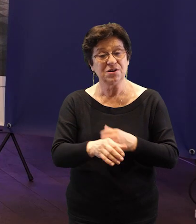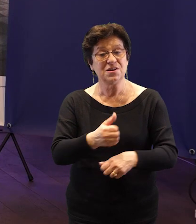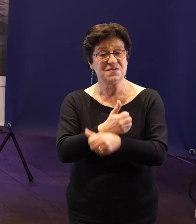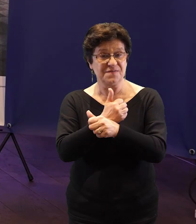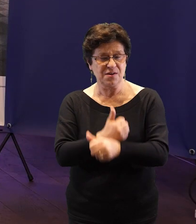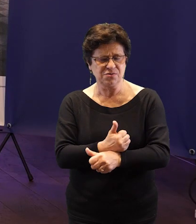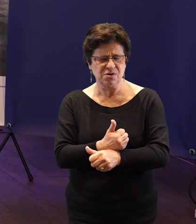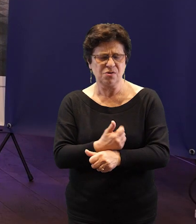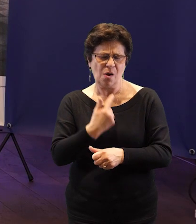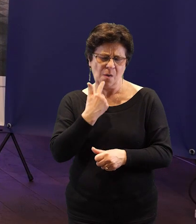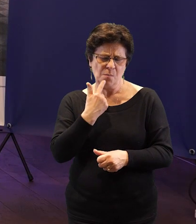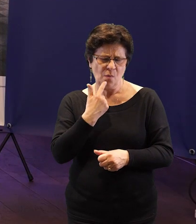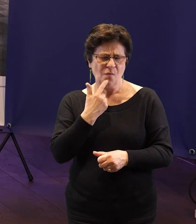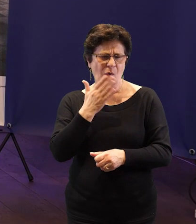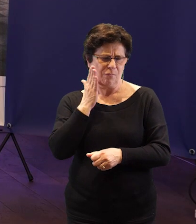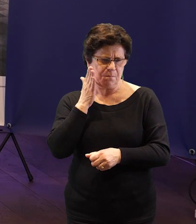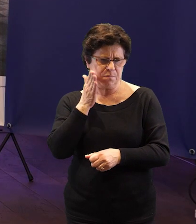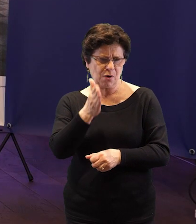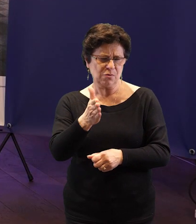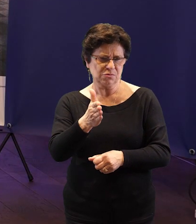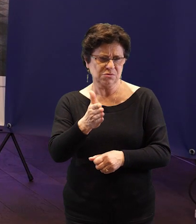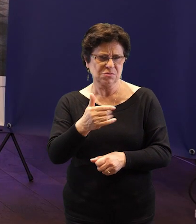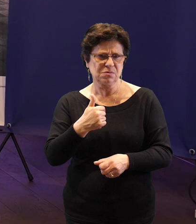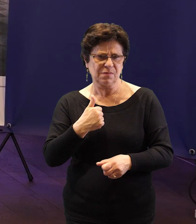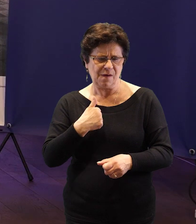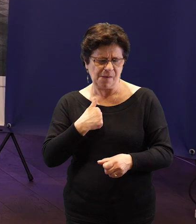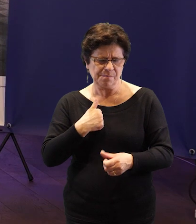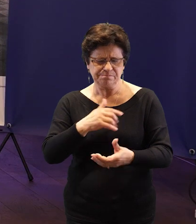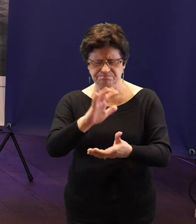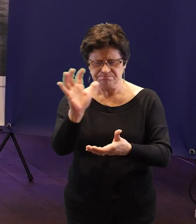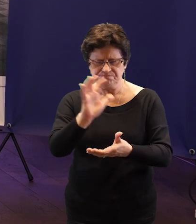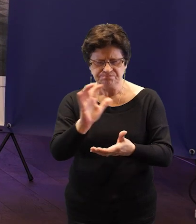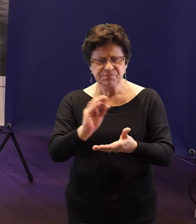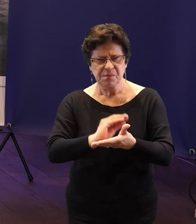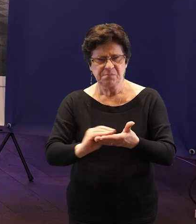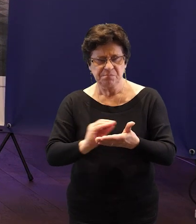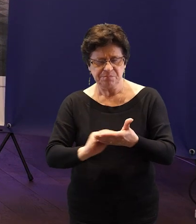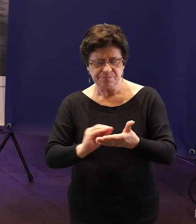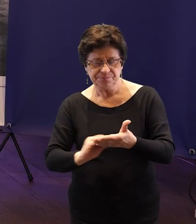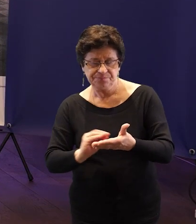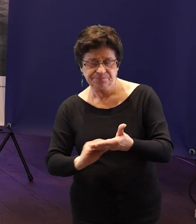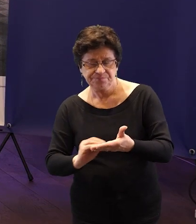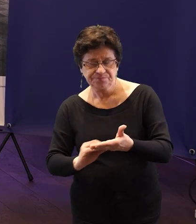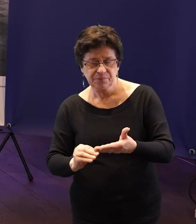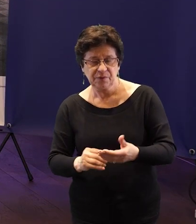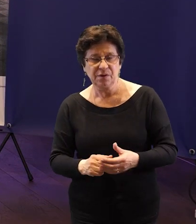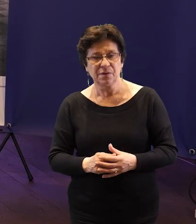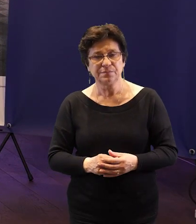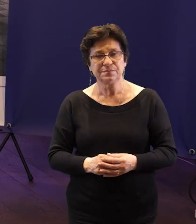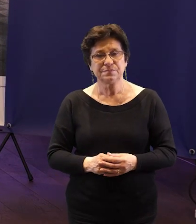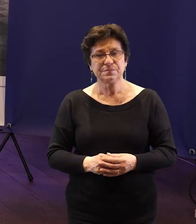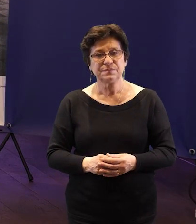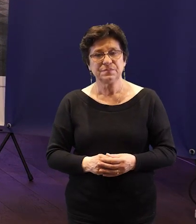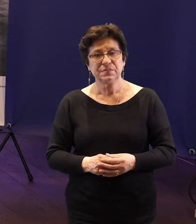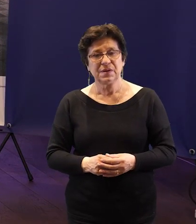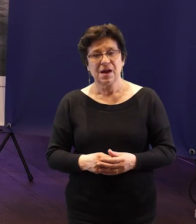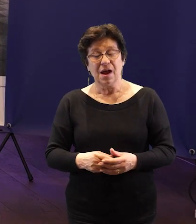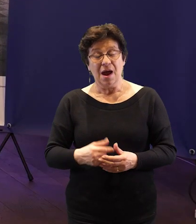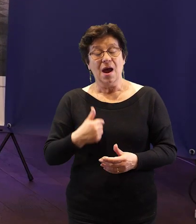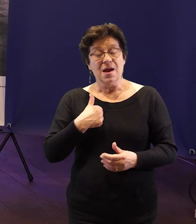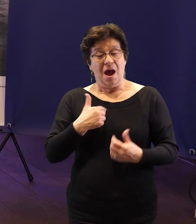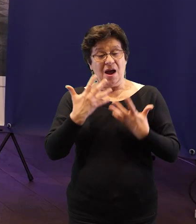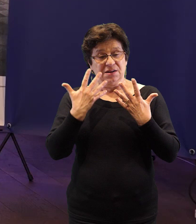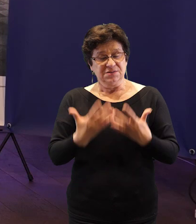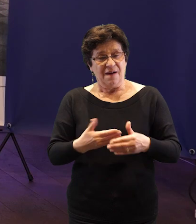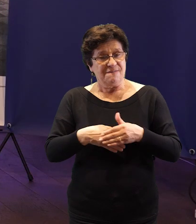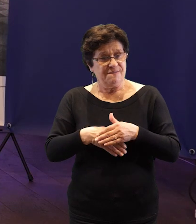On wprost, to było wprost powiedziane w jego artykułach, on tego nie ukrywał, on to wręcz podkreślał. Ja chcę